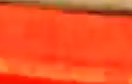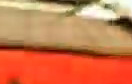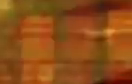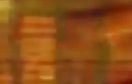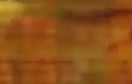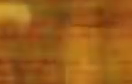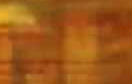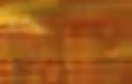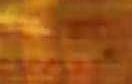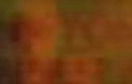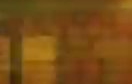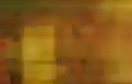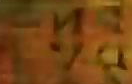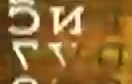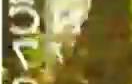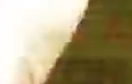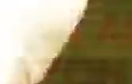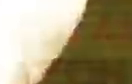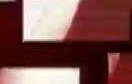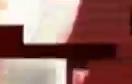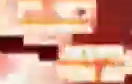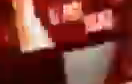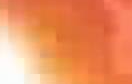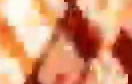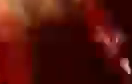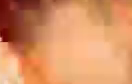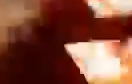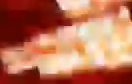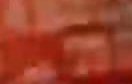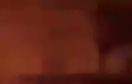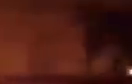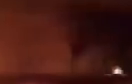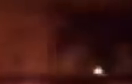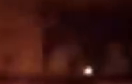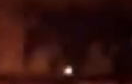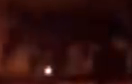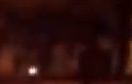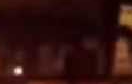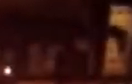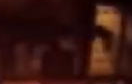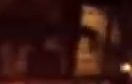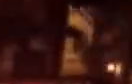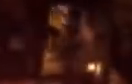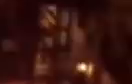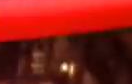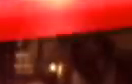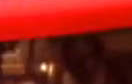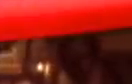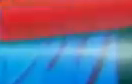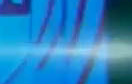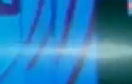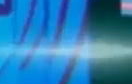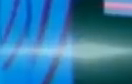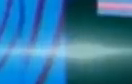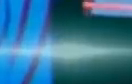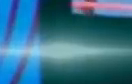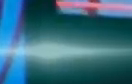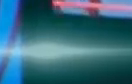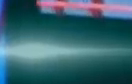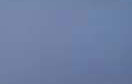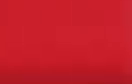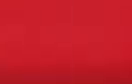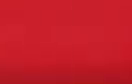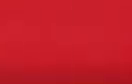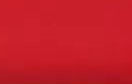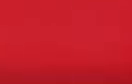na umatras. Ito ang iniwan niyang pinsala. Nakakaloka! Live! Mula sa himpilan ng News 5, magbabalita ang